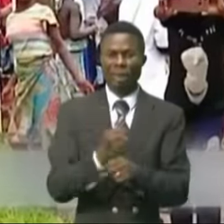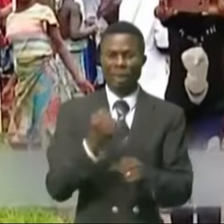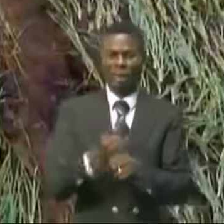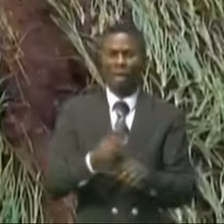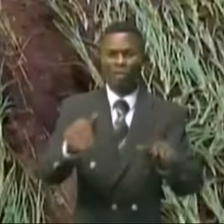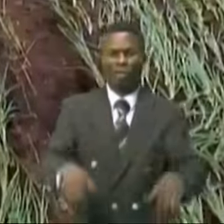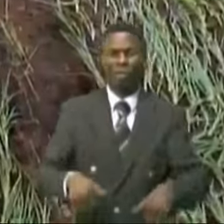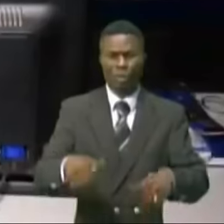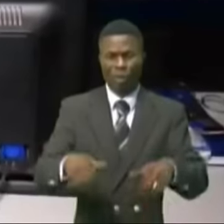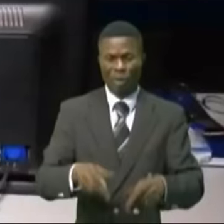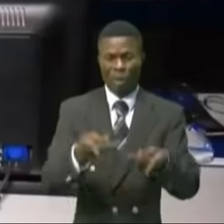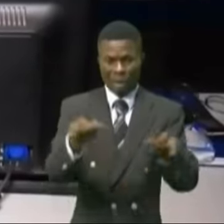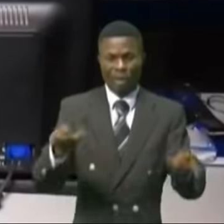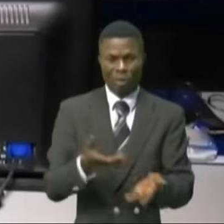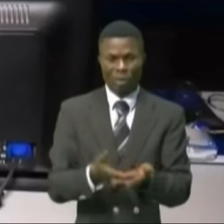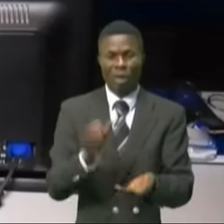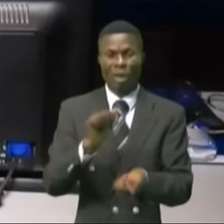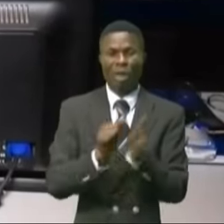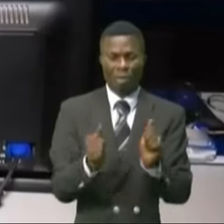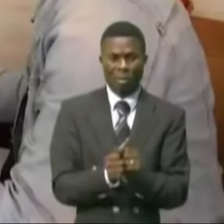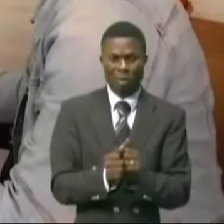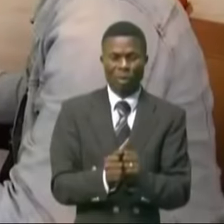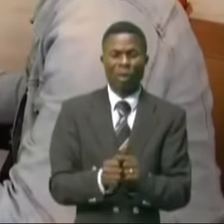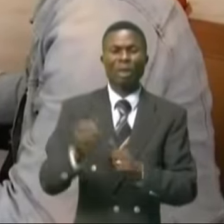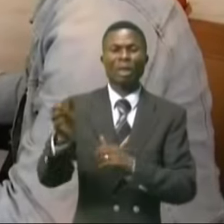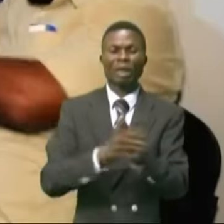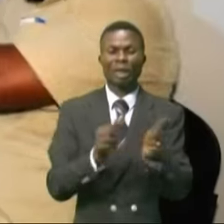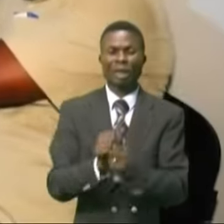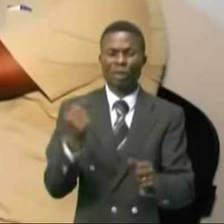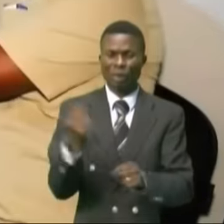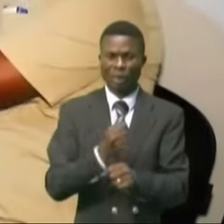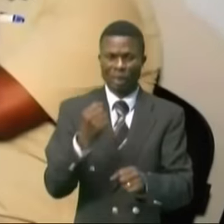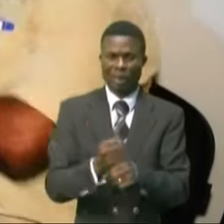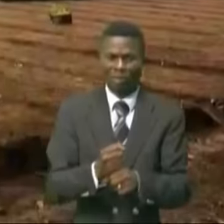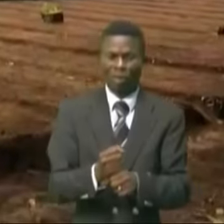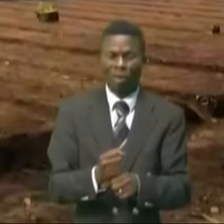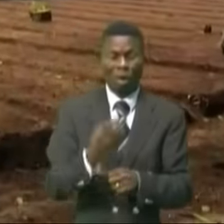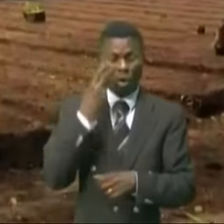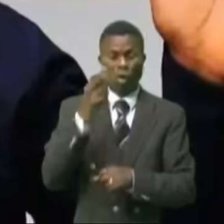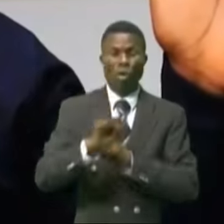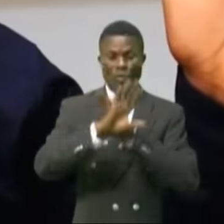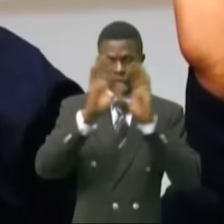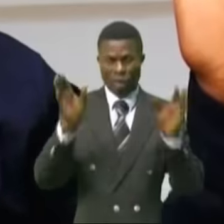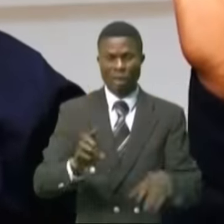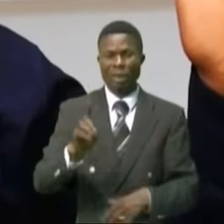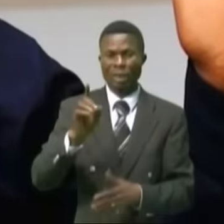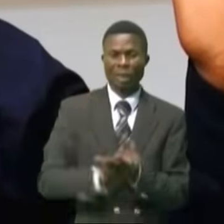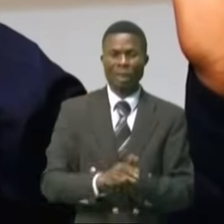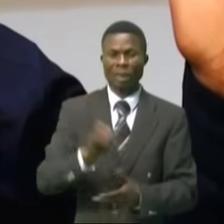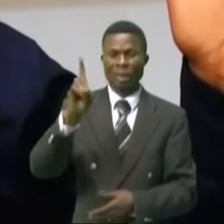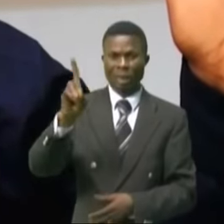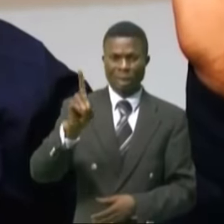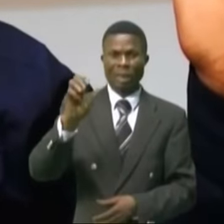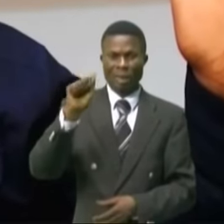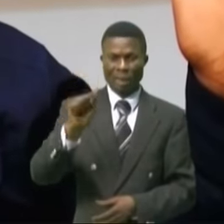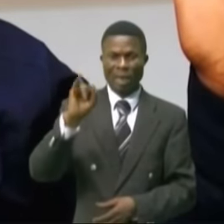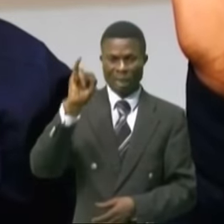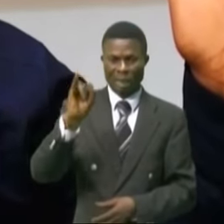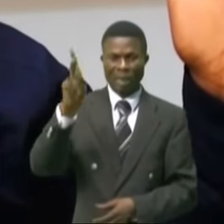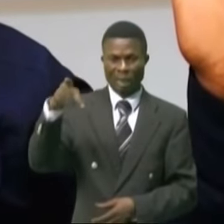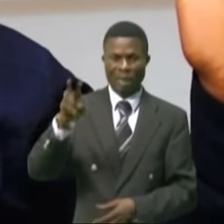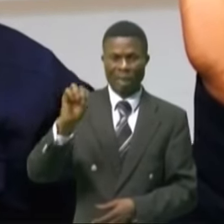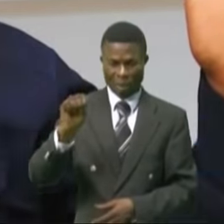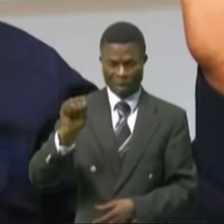agricole sur ces sites. Une situation qui met à mal la production avec impact visible de Daipen. Le Daipen se trouve à